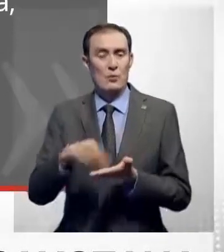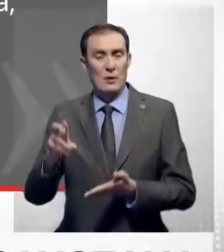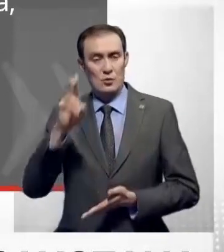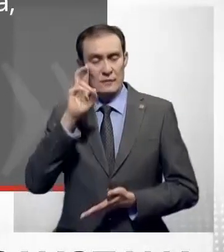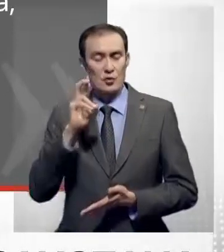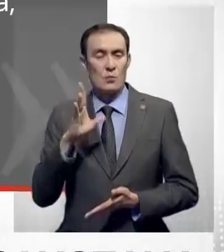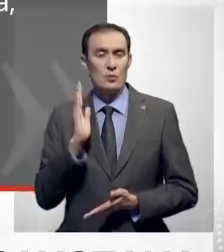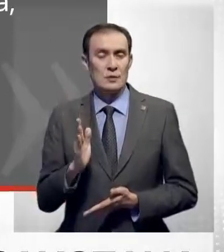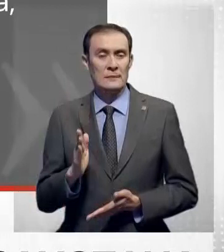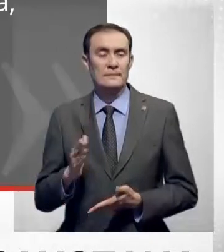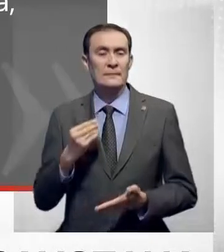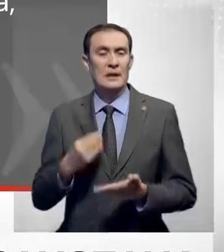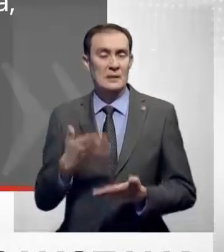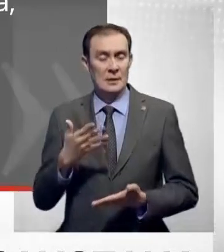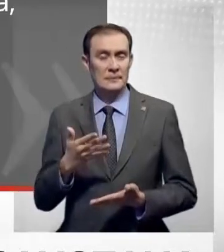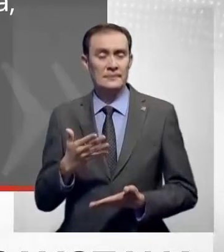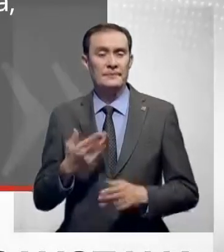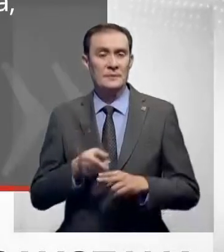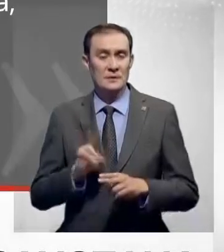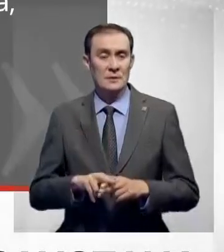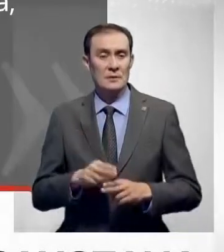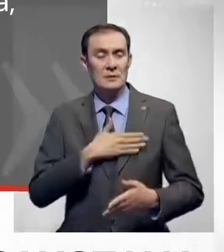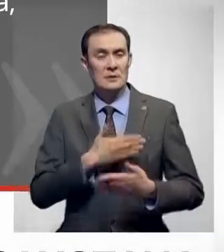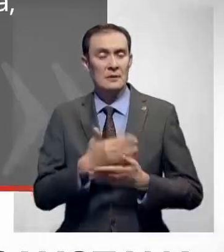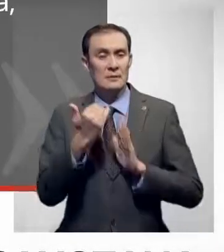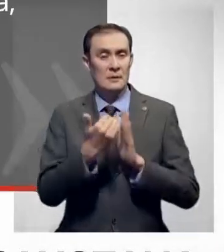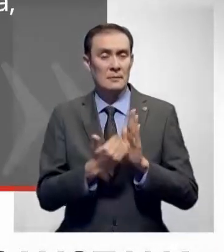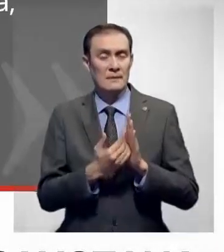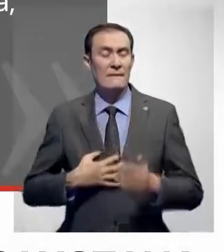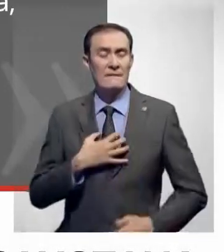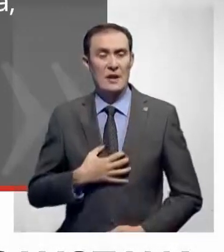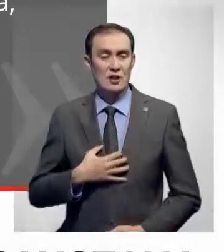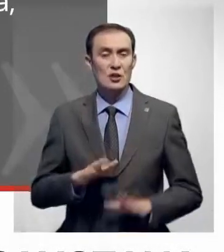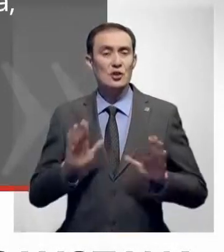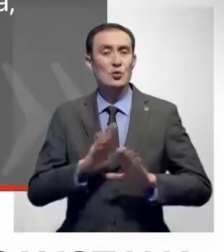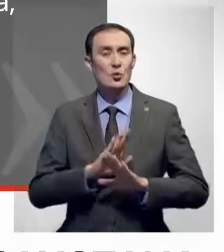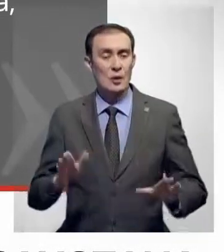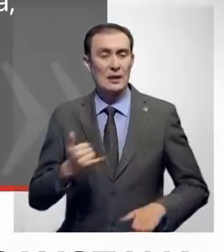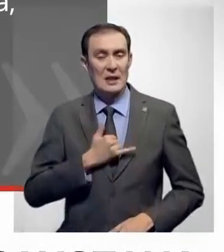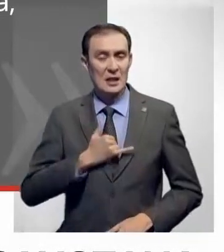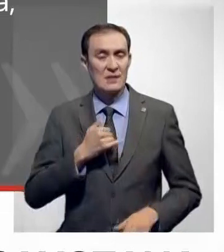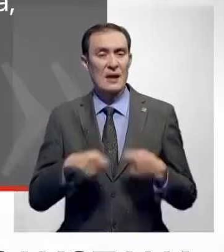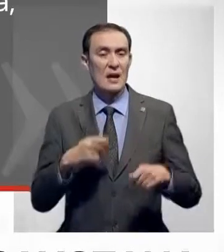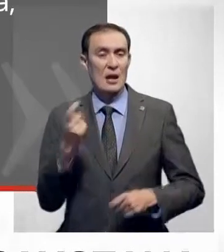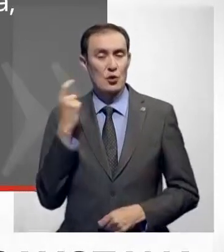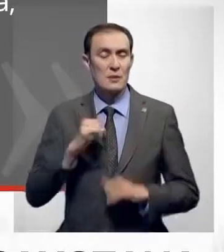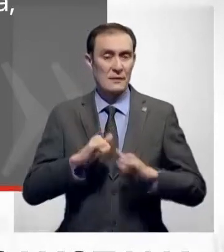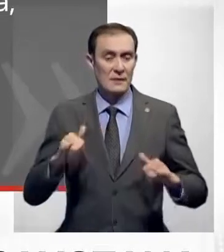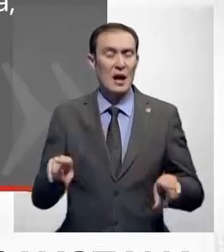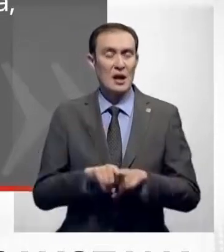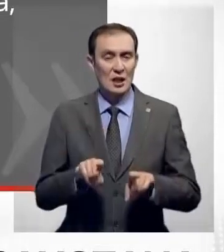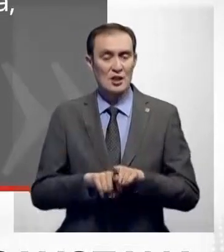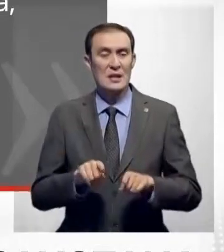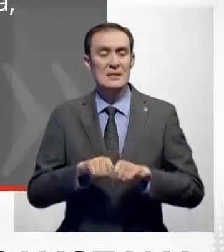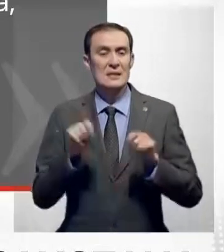что заслуживает высокой оценки. Эти инициативы имеют важное значение не только для стимулирования экономического роста, но